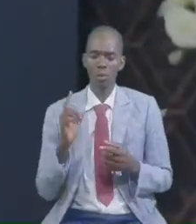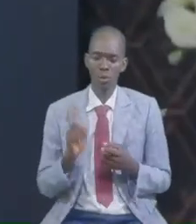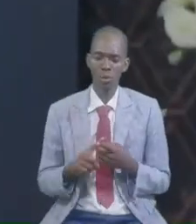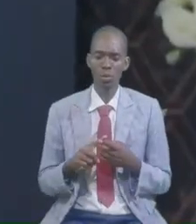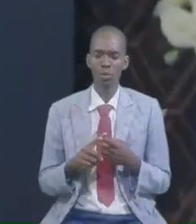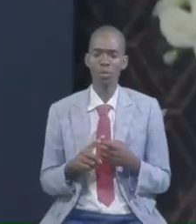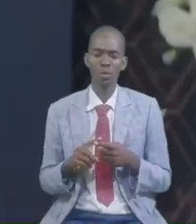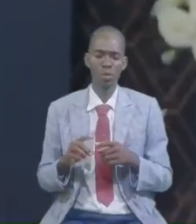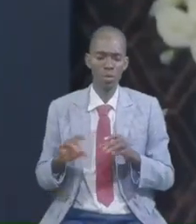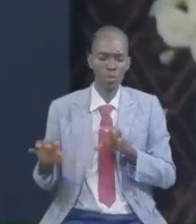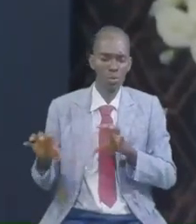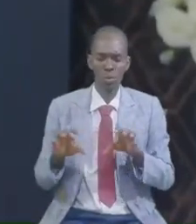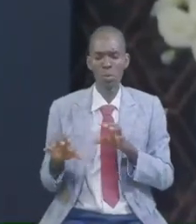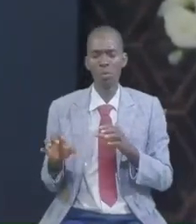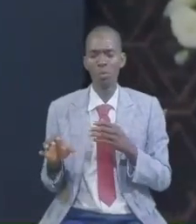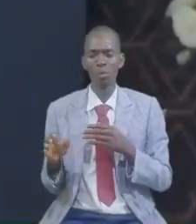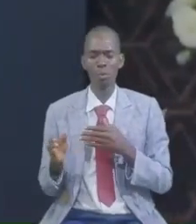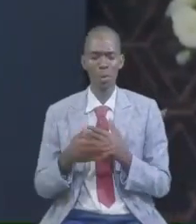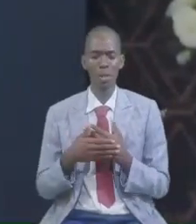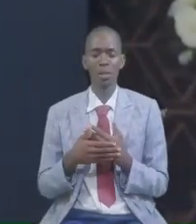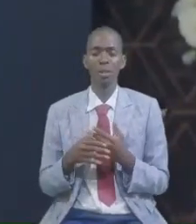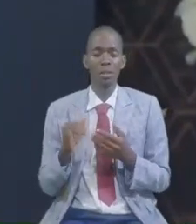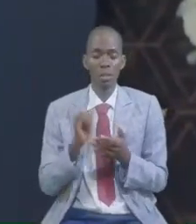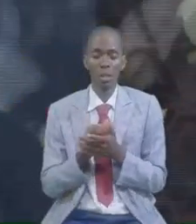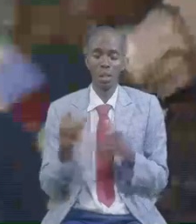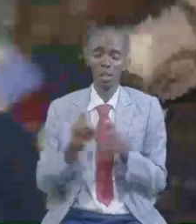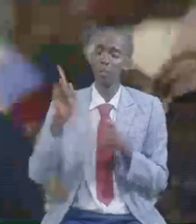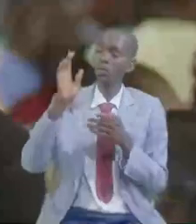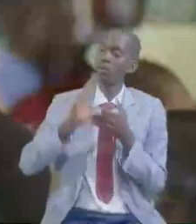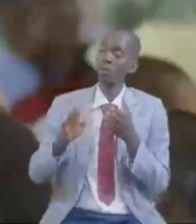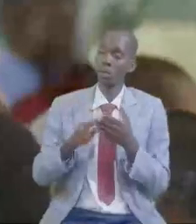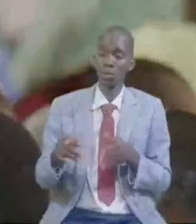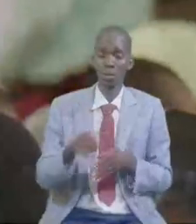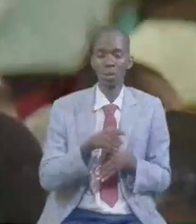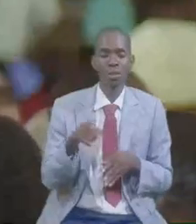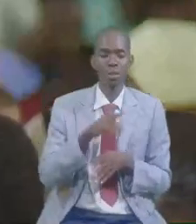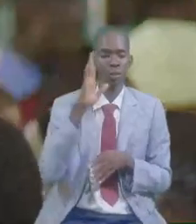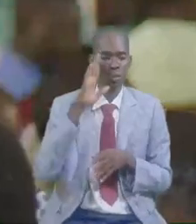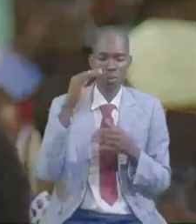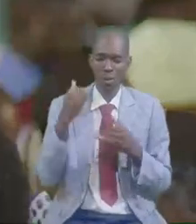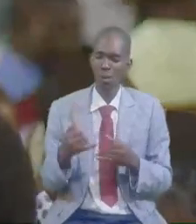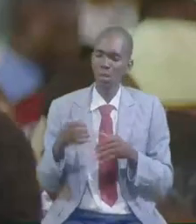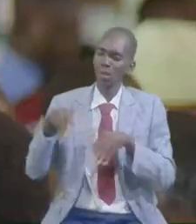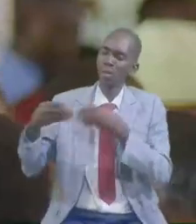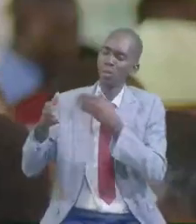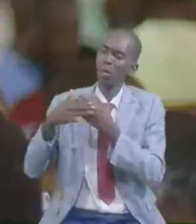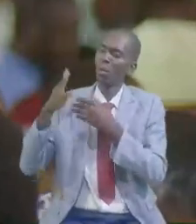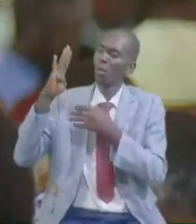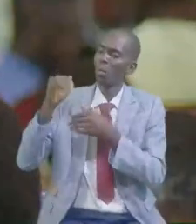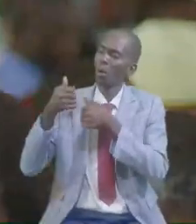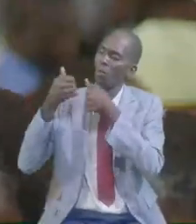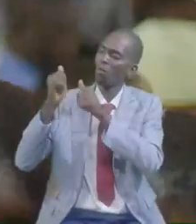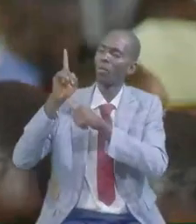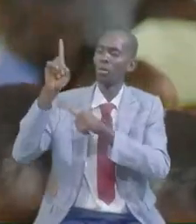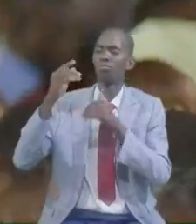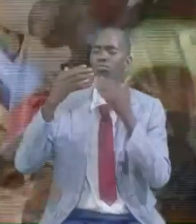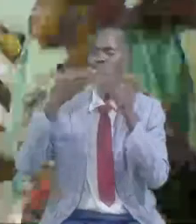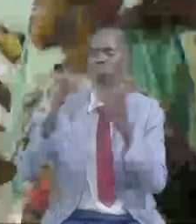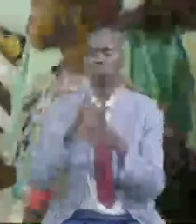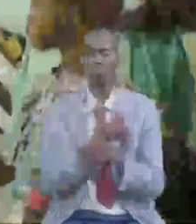rendre l'appareil comme tu les pardonnes. Ils vont maintenant te suivre. Merci Seigneur pour l'exaucement. Confirme